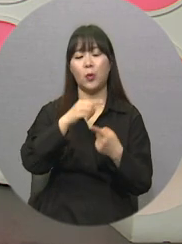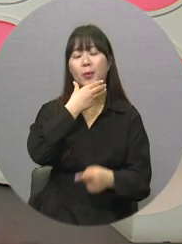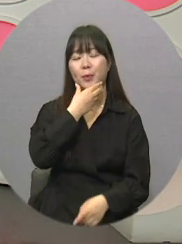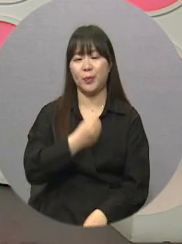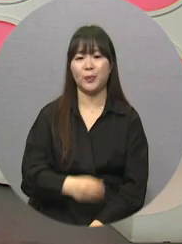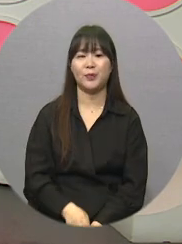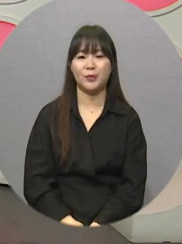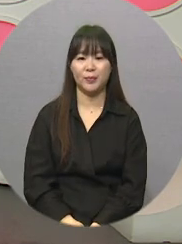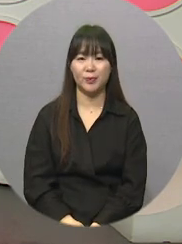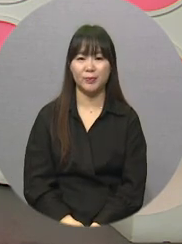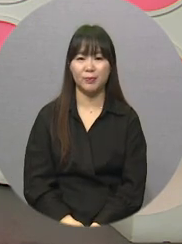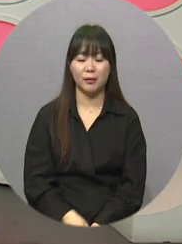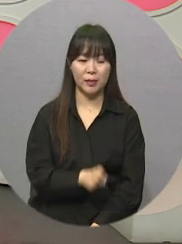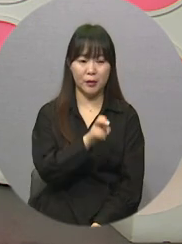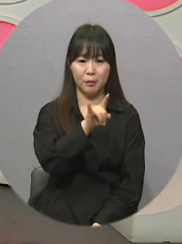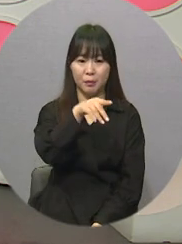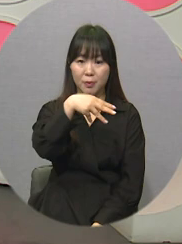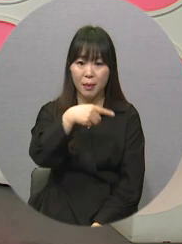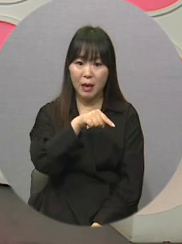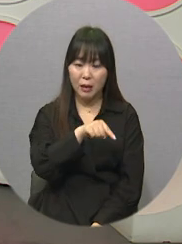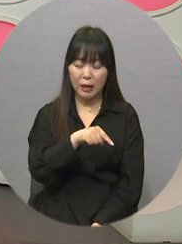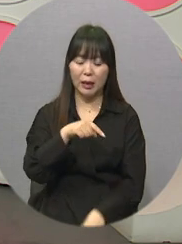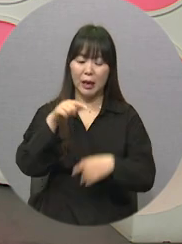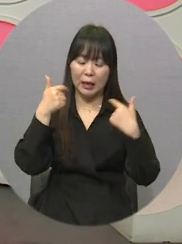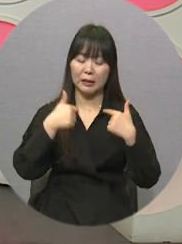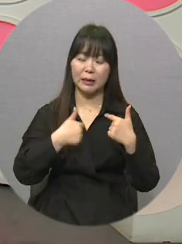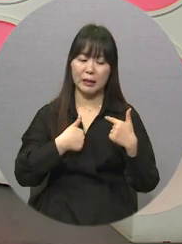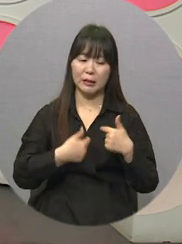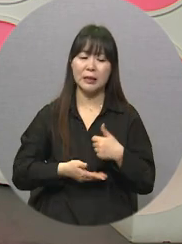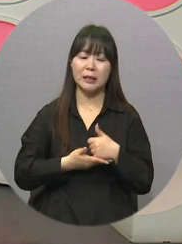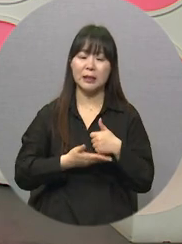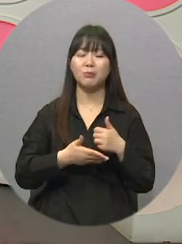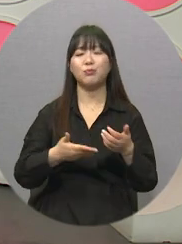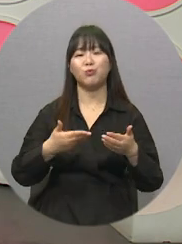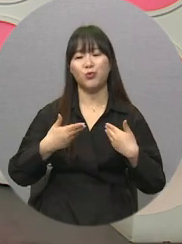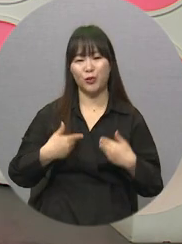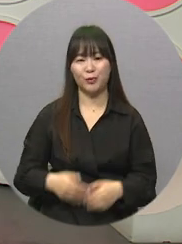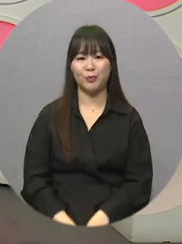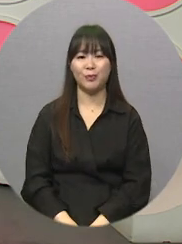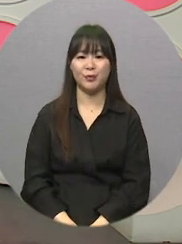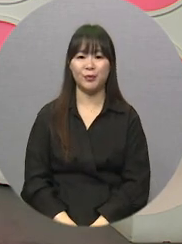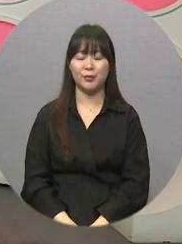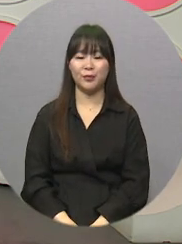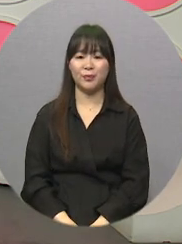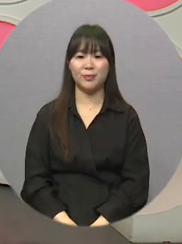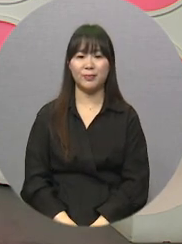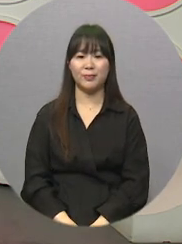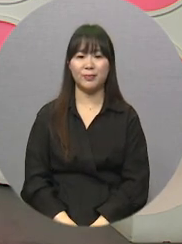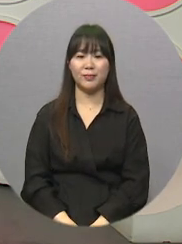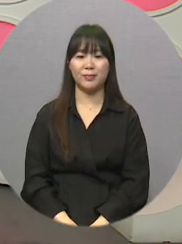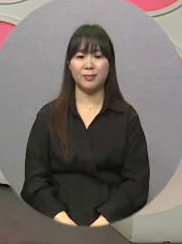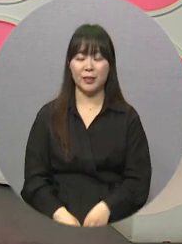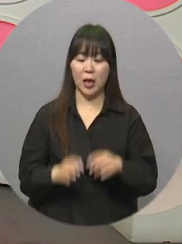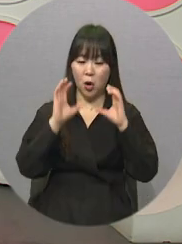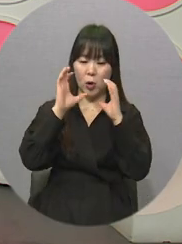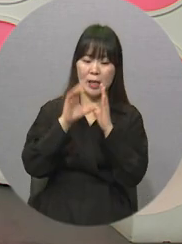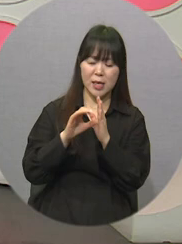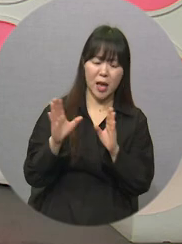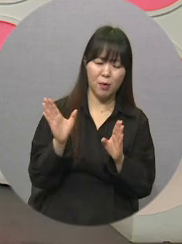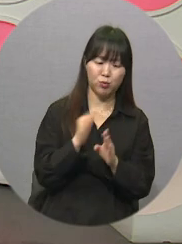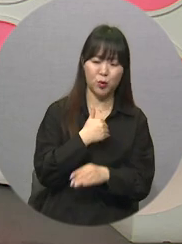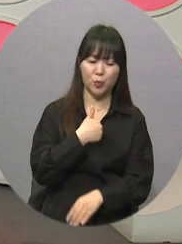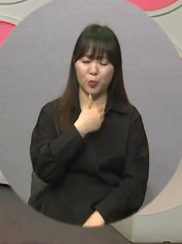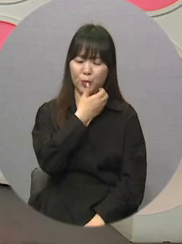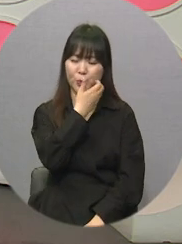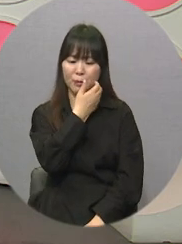행복이야. 멜은 늘 저를 칭찬해 주었습니다. 자, 어릴 적부터